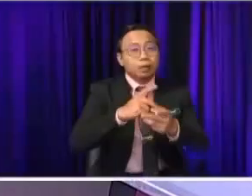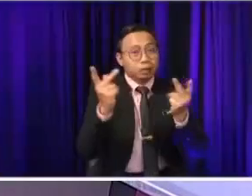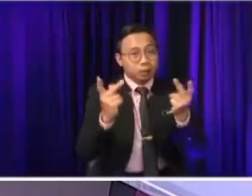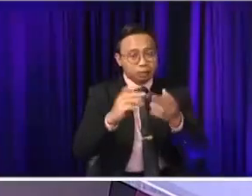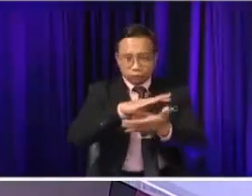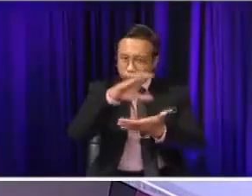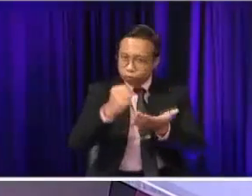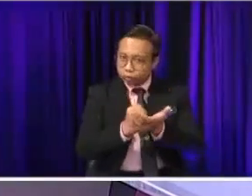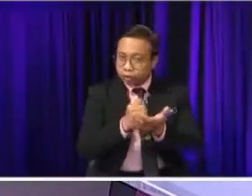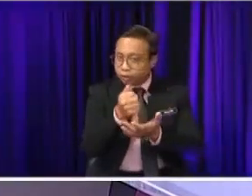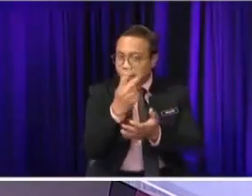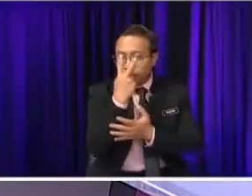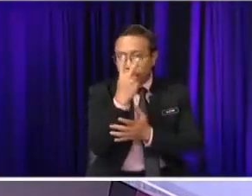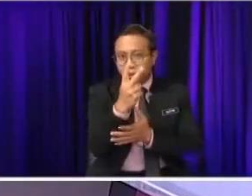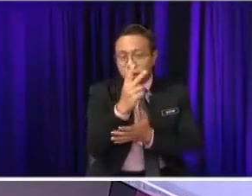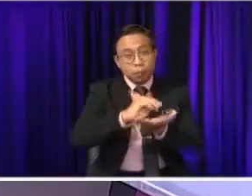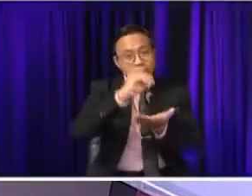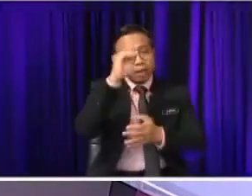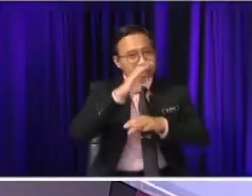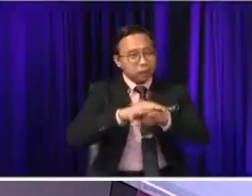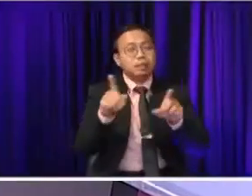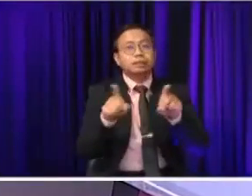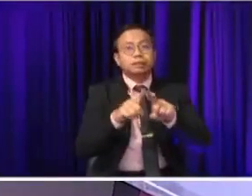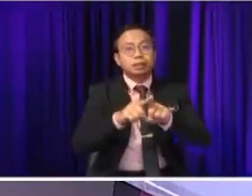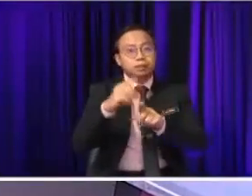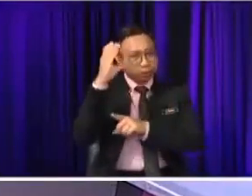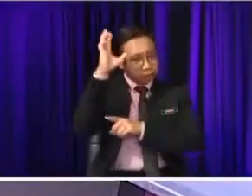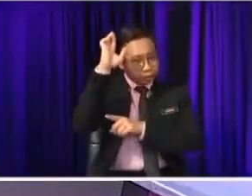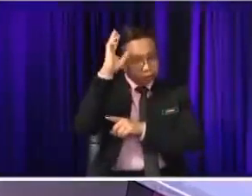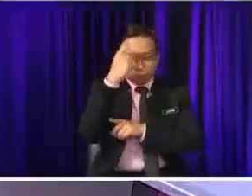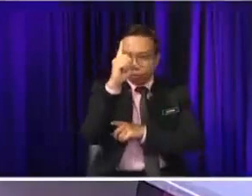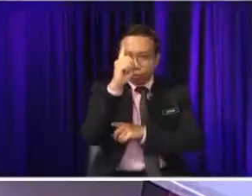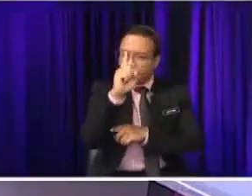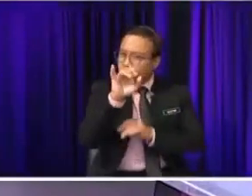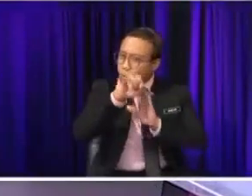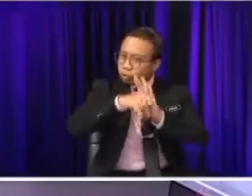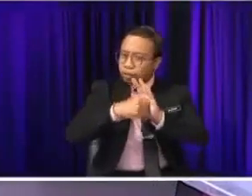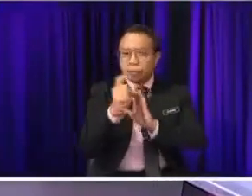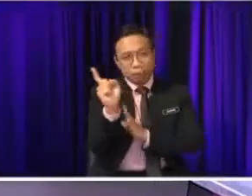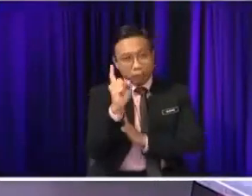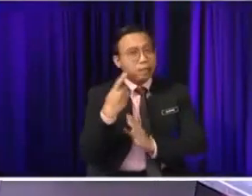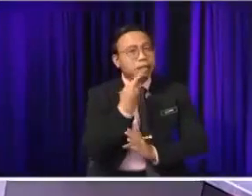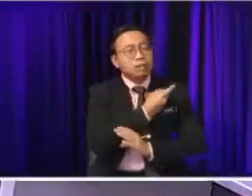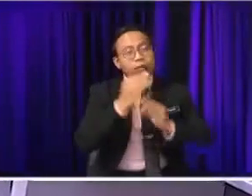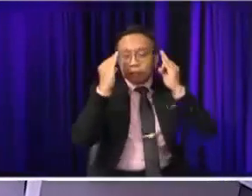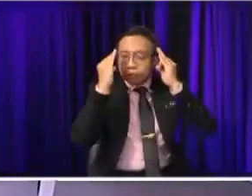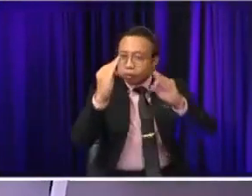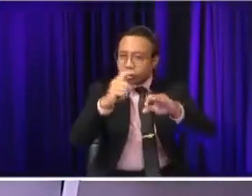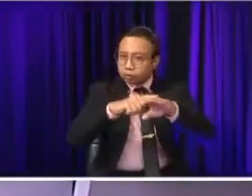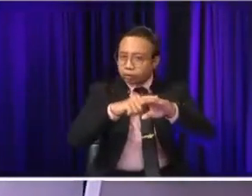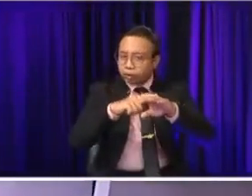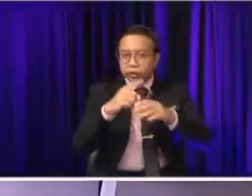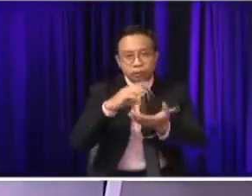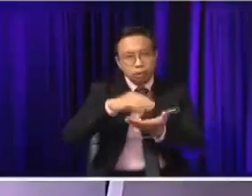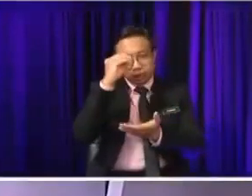anda sedang menonton slot Menengah Atas bersama saya Chris MJ untuk satu jam ini di mana kita Navy pada mata